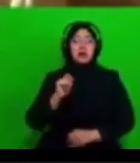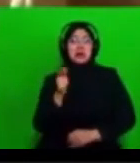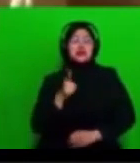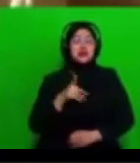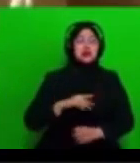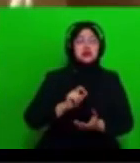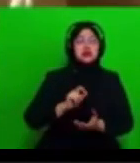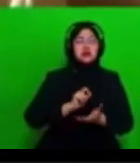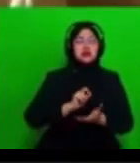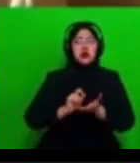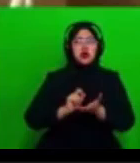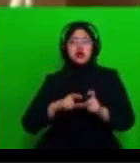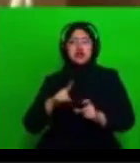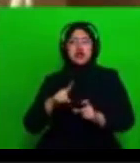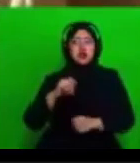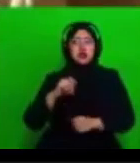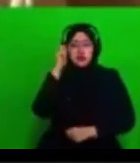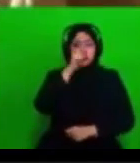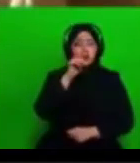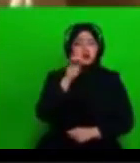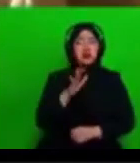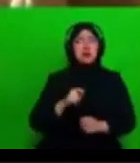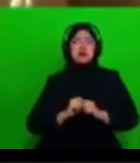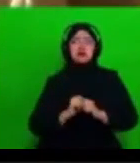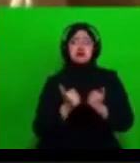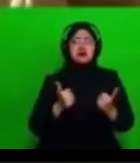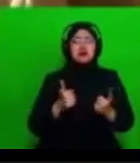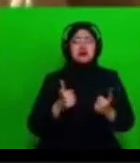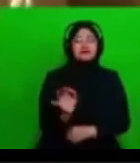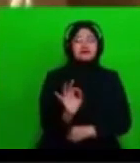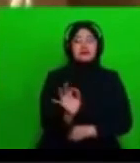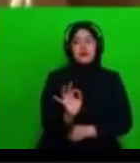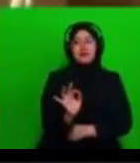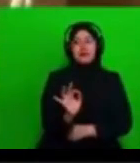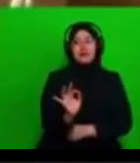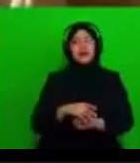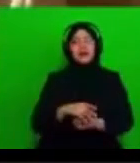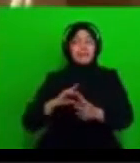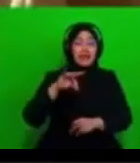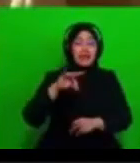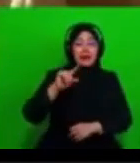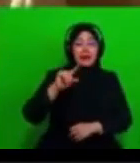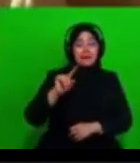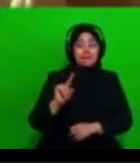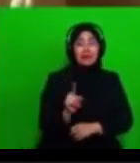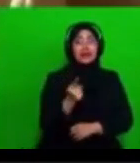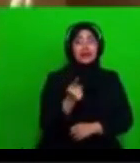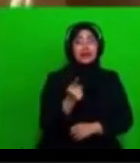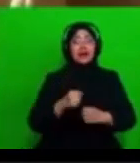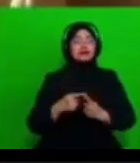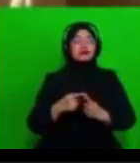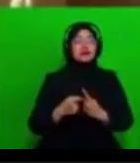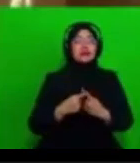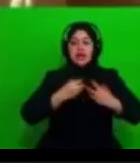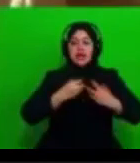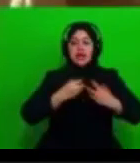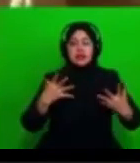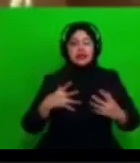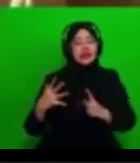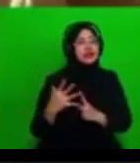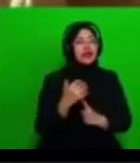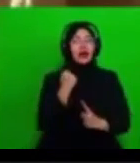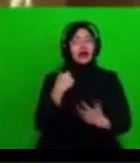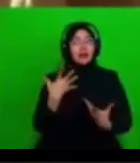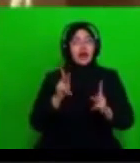pasti sukses, belum tentu. Belum tentu, sehingga pilihan awal itu clear dan targetnya itu pelajar Pancasila